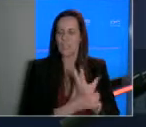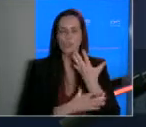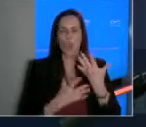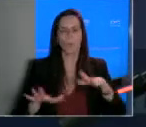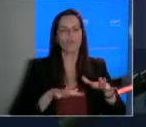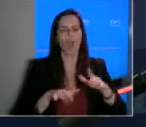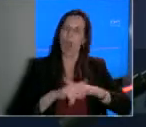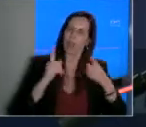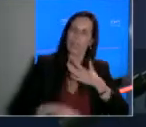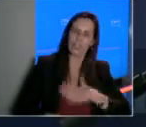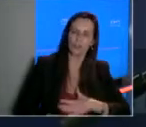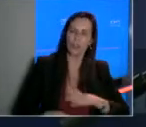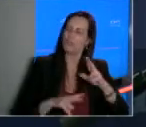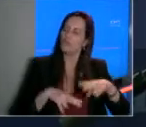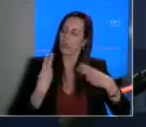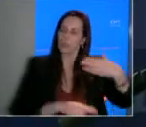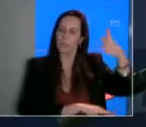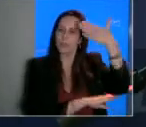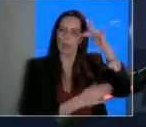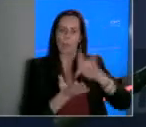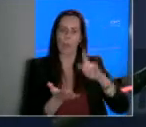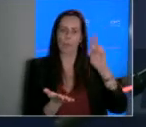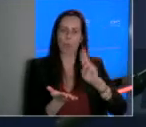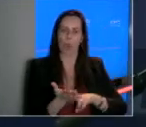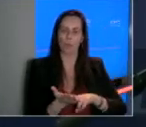שלטונית שתחזיר את המדינה למסילה.